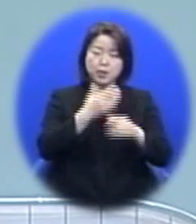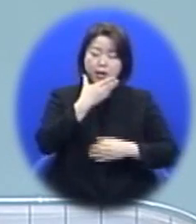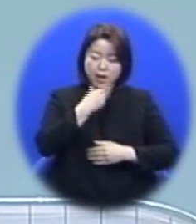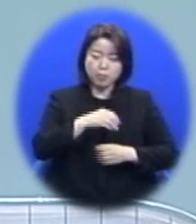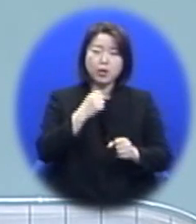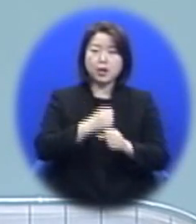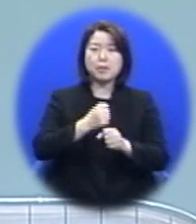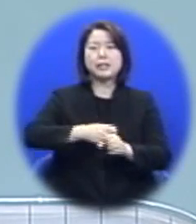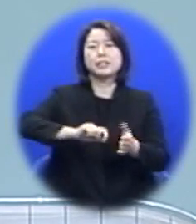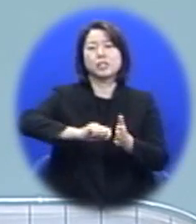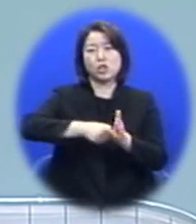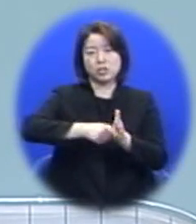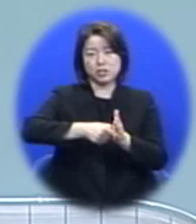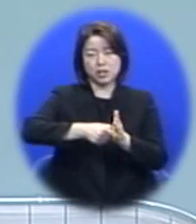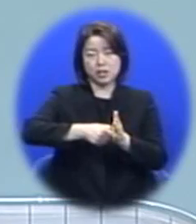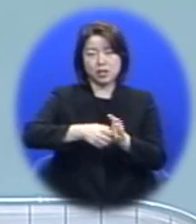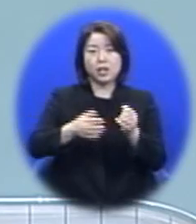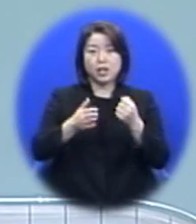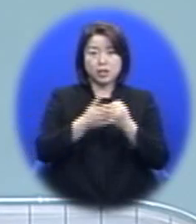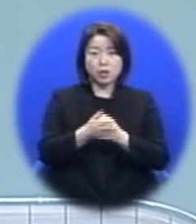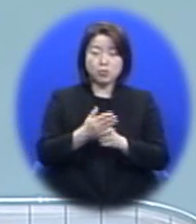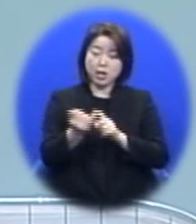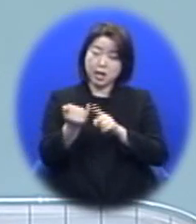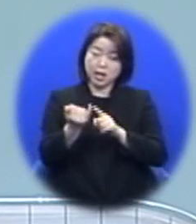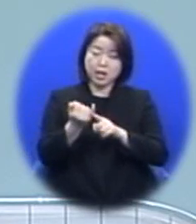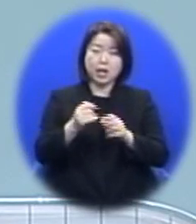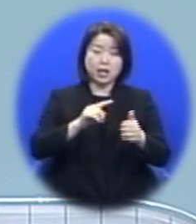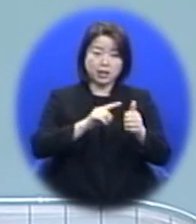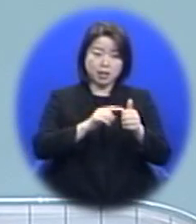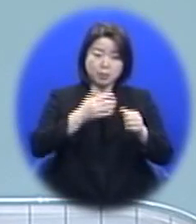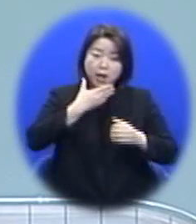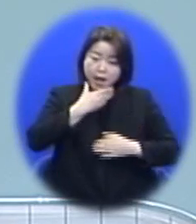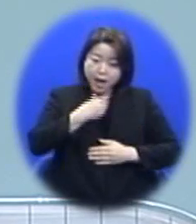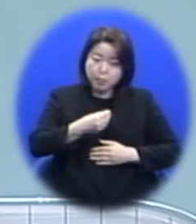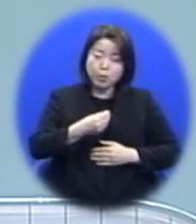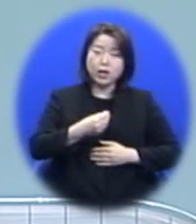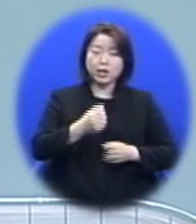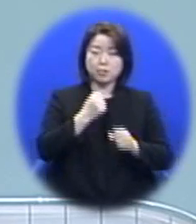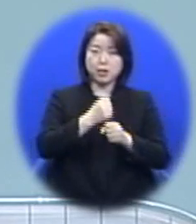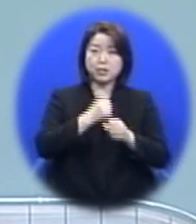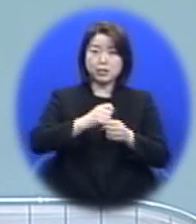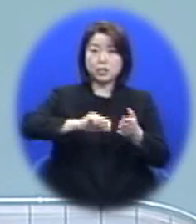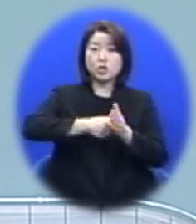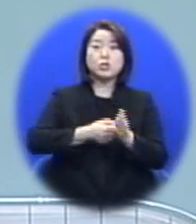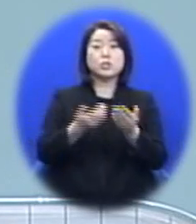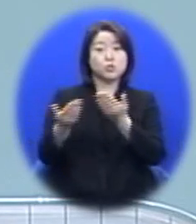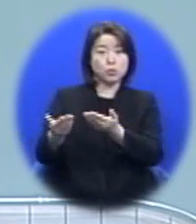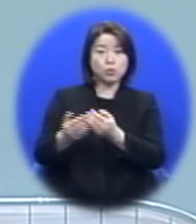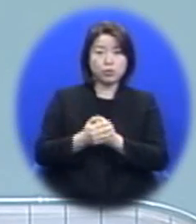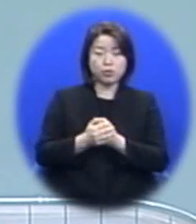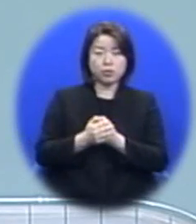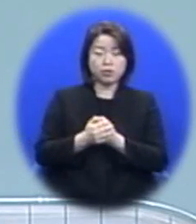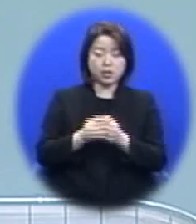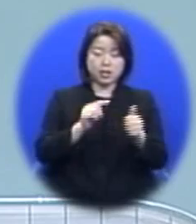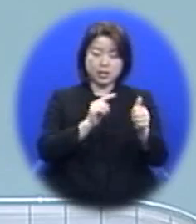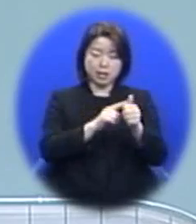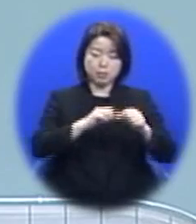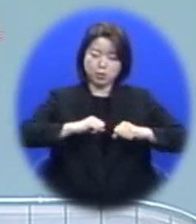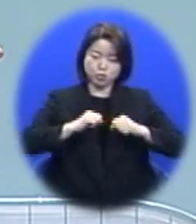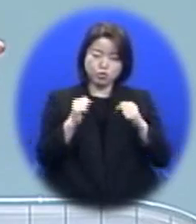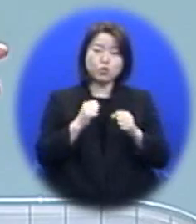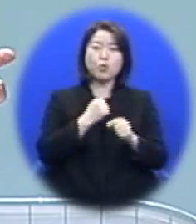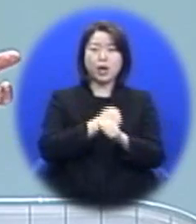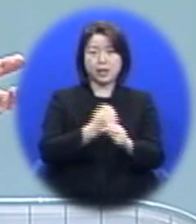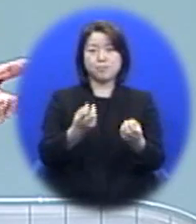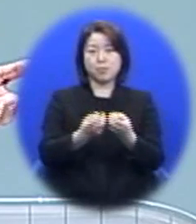하나님이 아내에게 남편을 행복하게 만들어주는 열쇠를 쥐어준 겁니다. 남편에게 순종하라. 여러분,